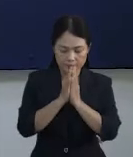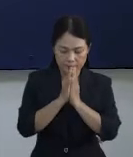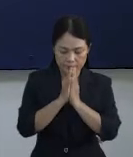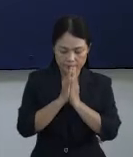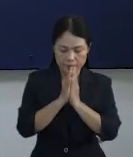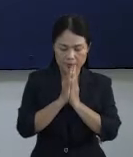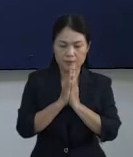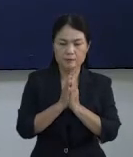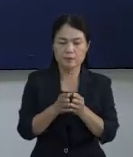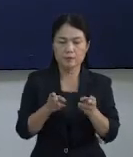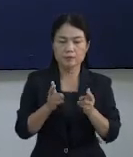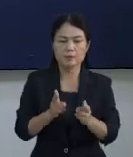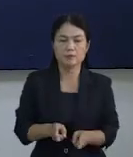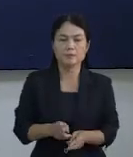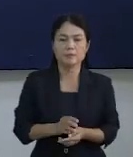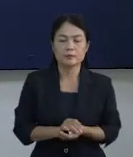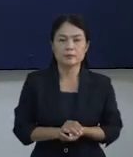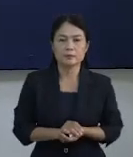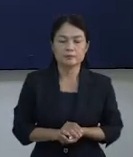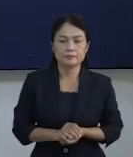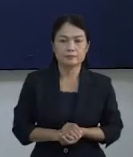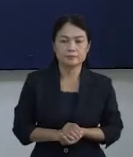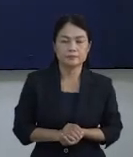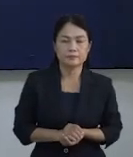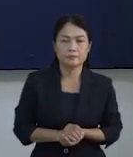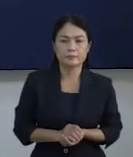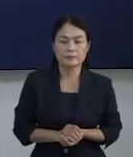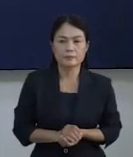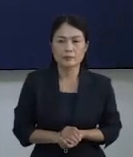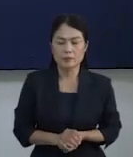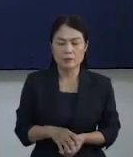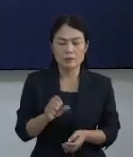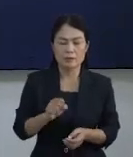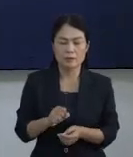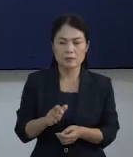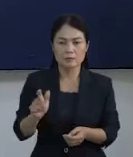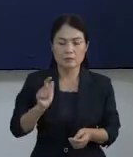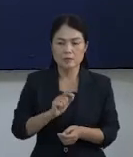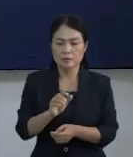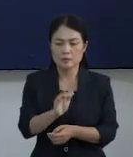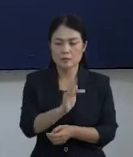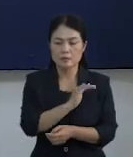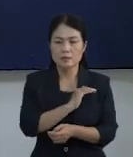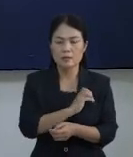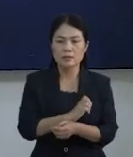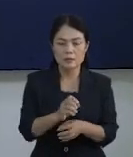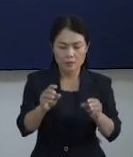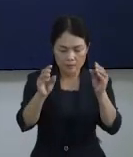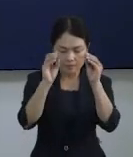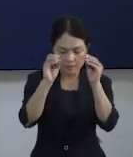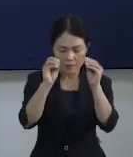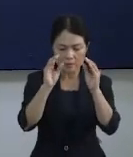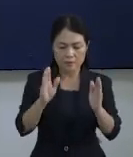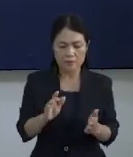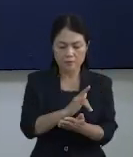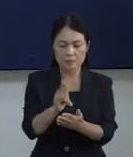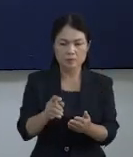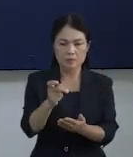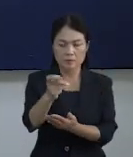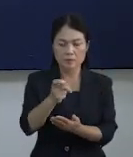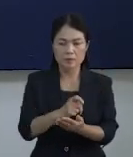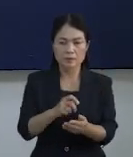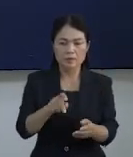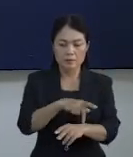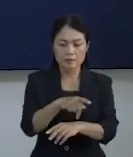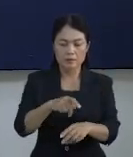Bà khi bà xong anh nhát có điện có rộp trong điện xua bà trong bà chú mô chơi xong về chật chỉ cụ mà riêng sẽ làm tham gia xa cũng rộp rộng rộng của